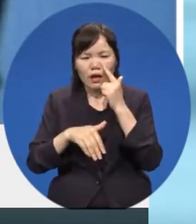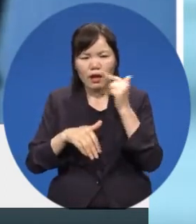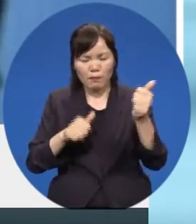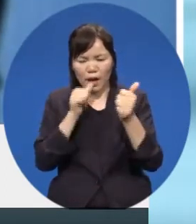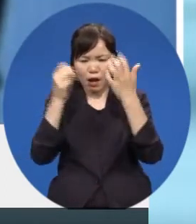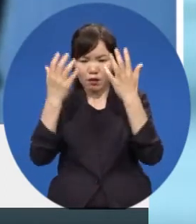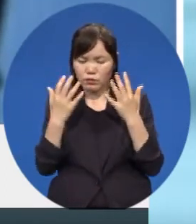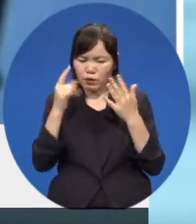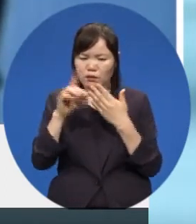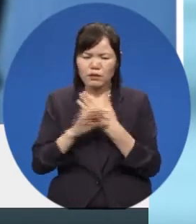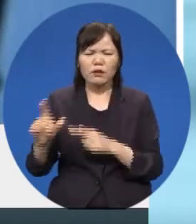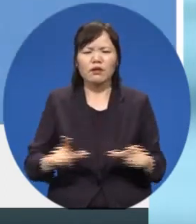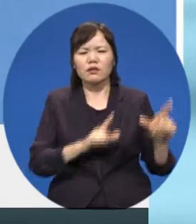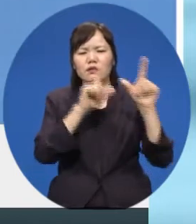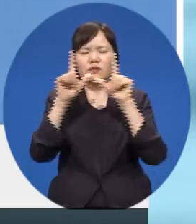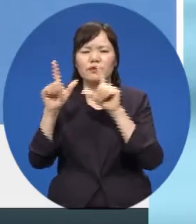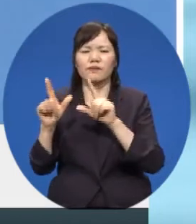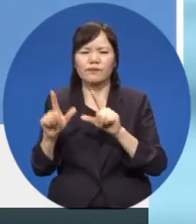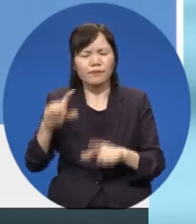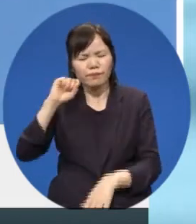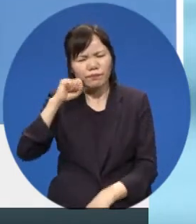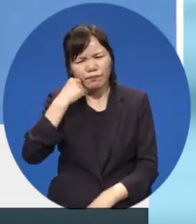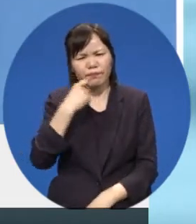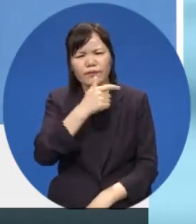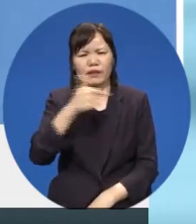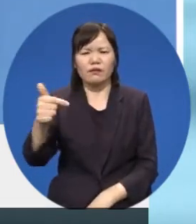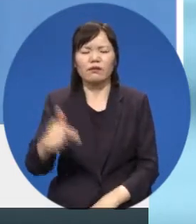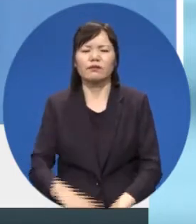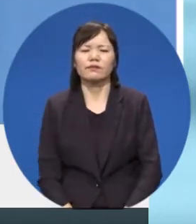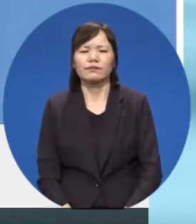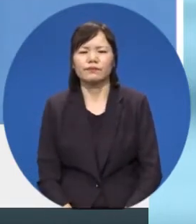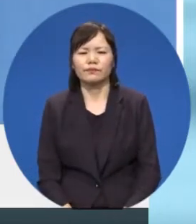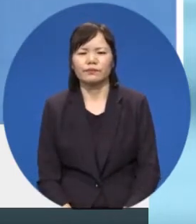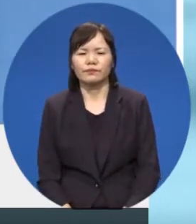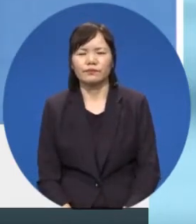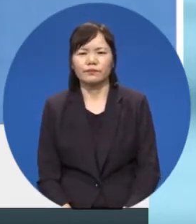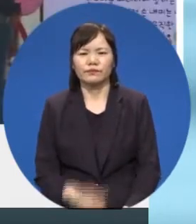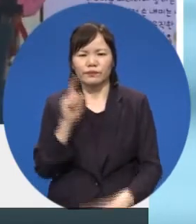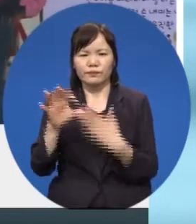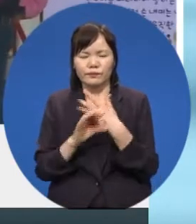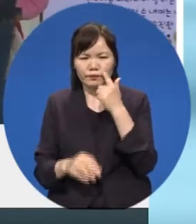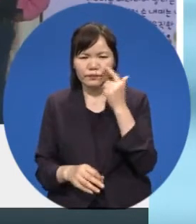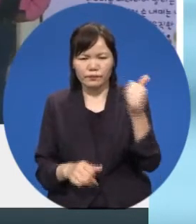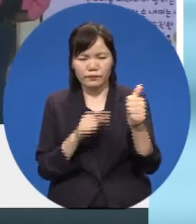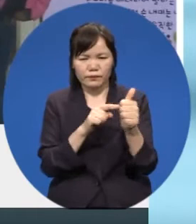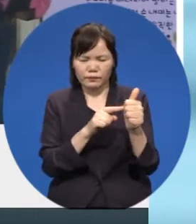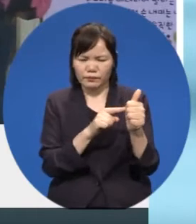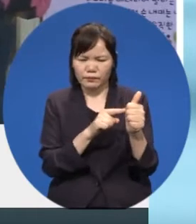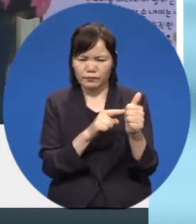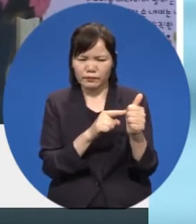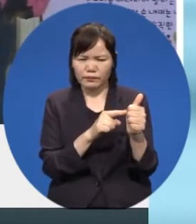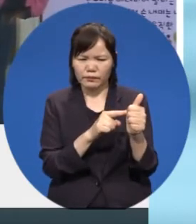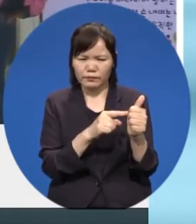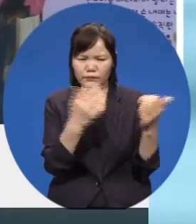그런 생활에 있어서 어려움이 많다 라고 하는 측면 이거든요 그렇다 라고 하면 아버지 쪽 친인척들이 나 또